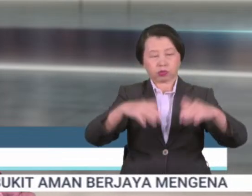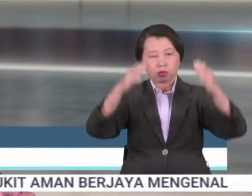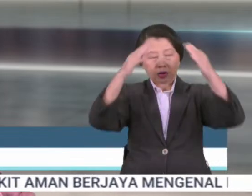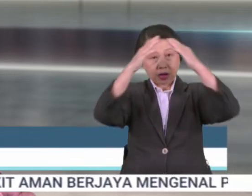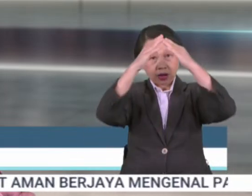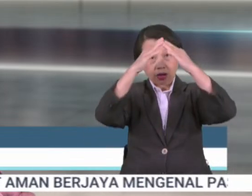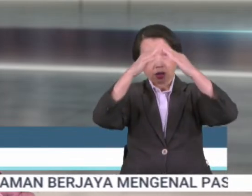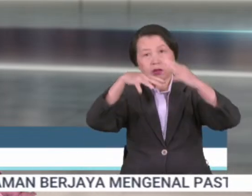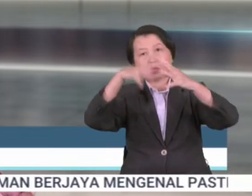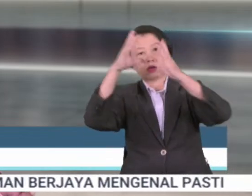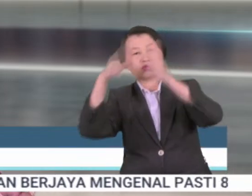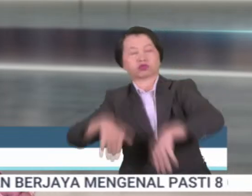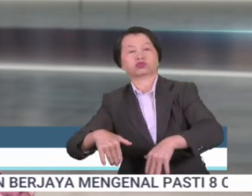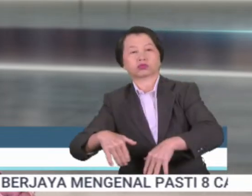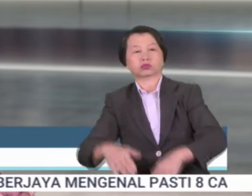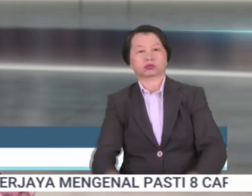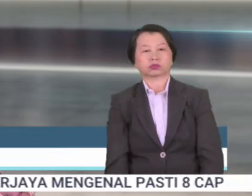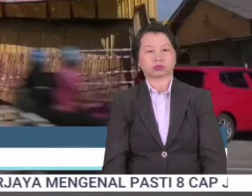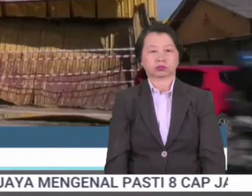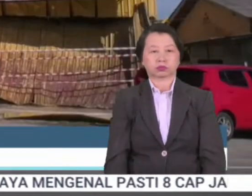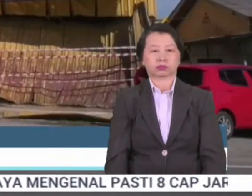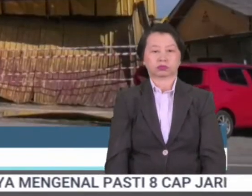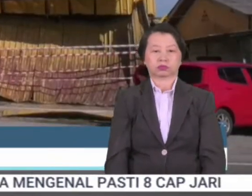permis tersebut runtuh